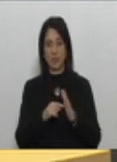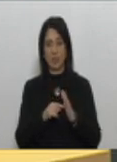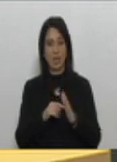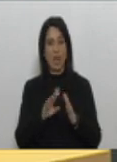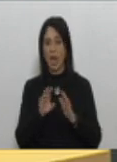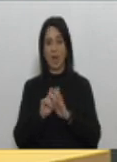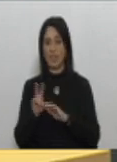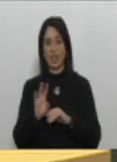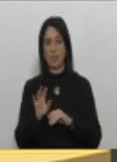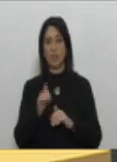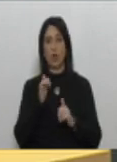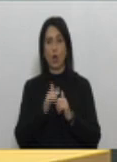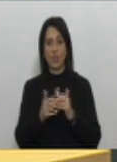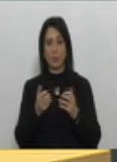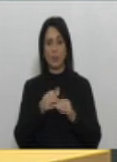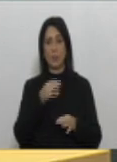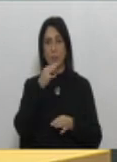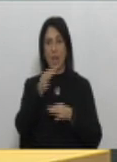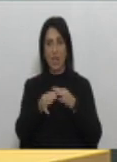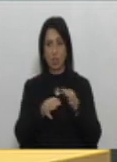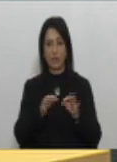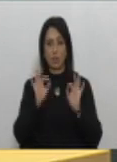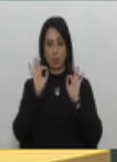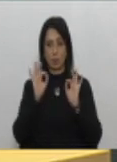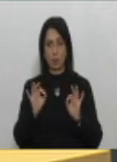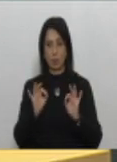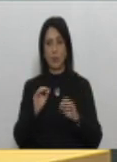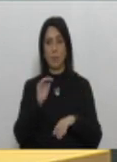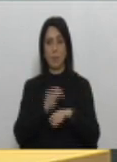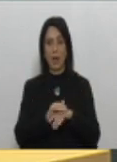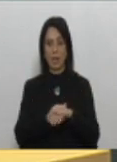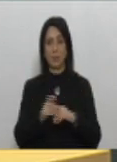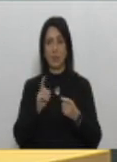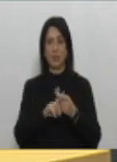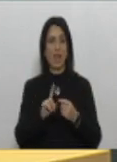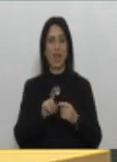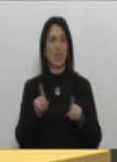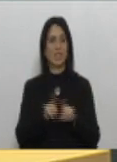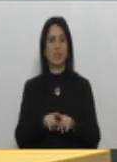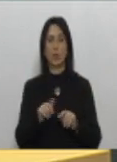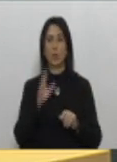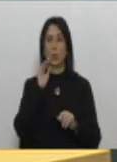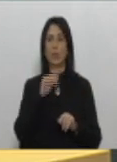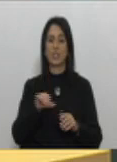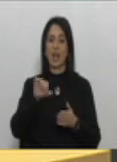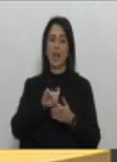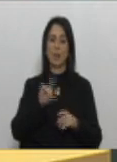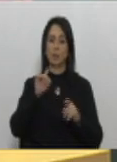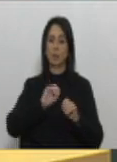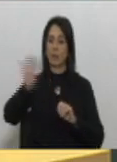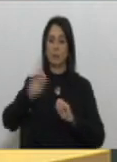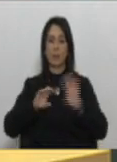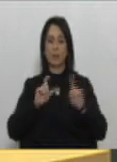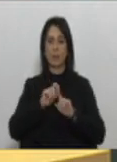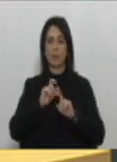გაურბის დისკუსიას. ყოველთვის მიიღებთ პასუხს ობიექტურს და ფაქტებზე დაფუძნებით. და არა ისეც, როდესაც გამოხვათ და ზოგადი ფრაზებით